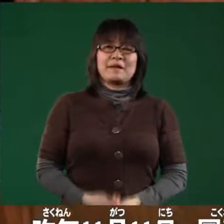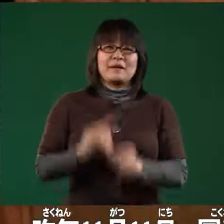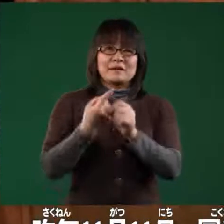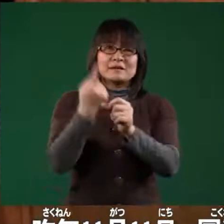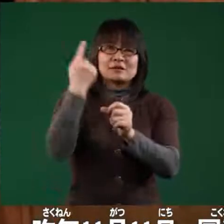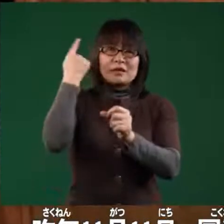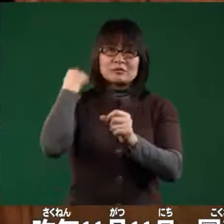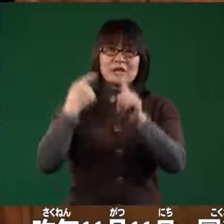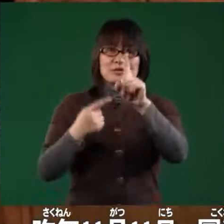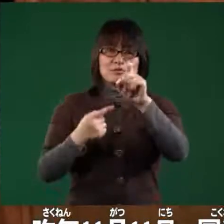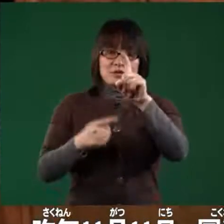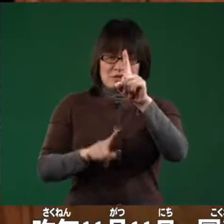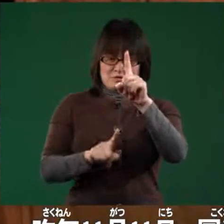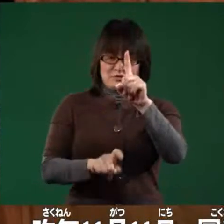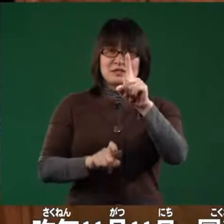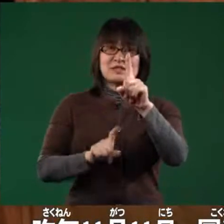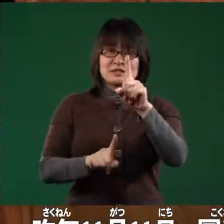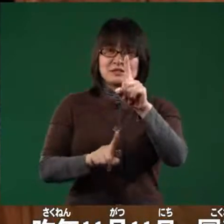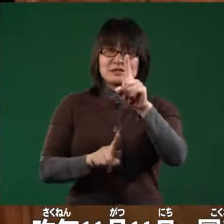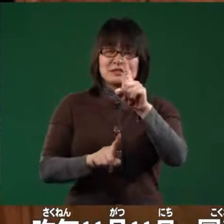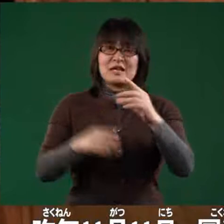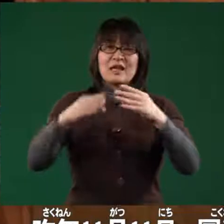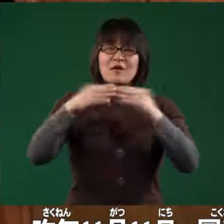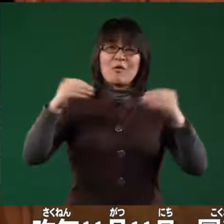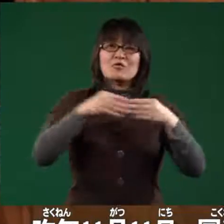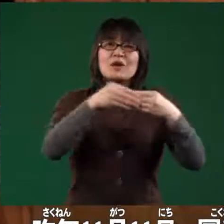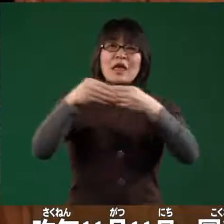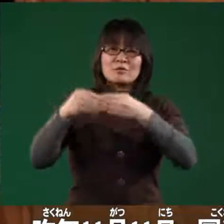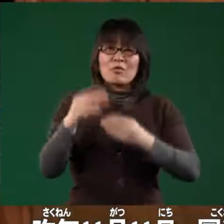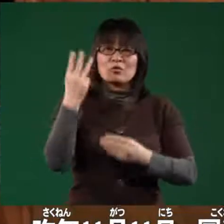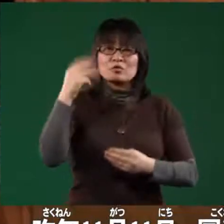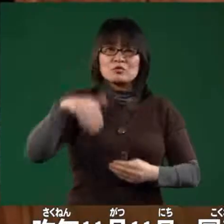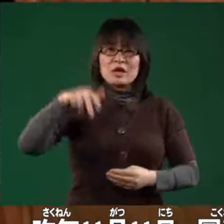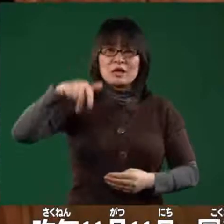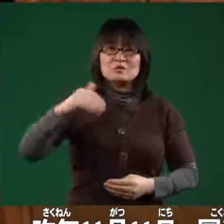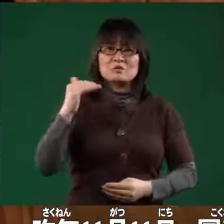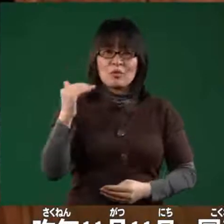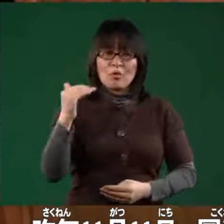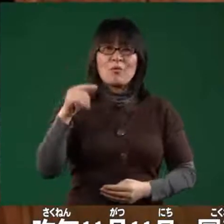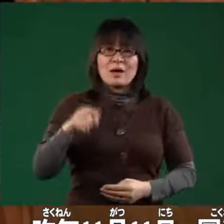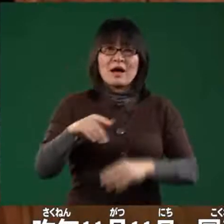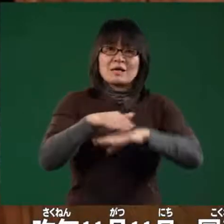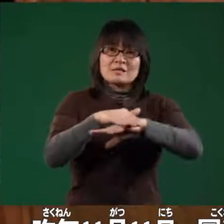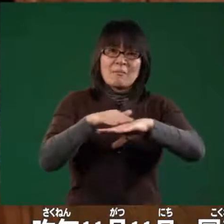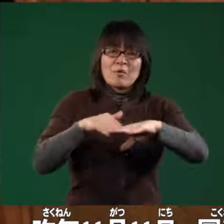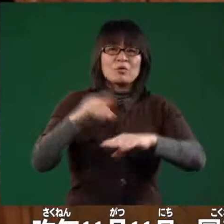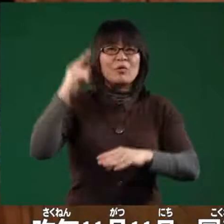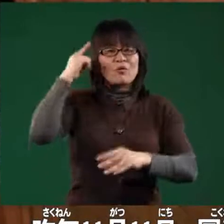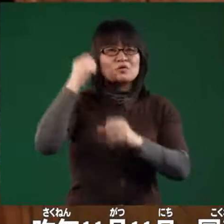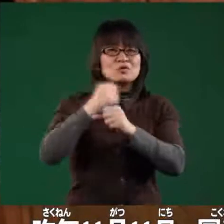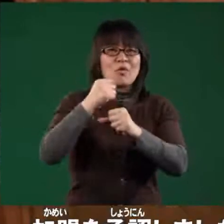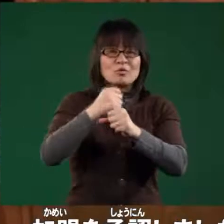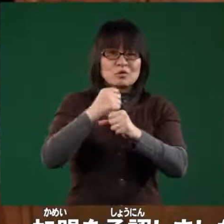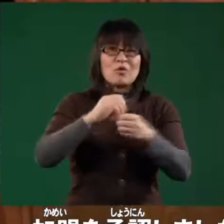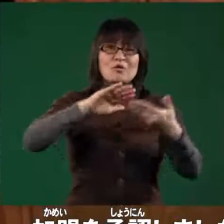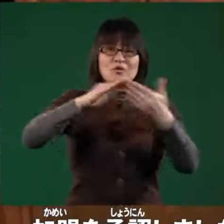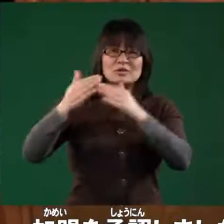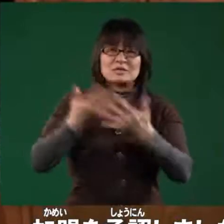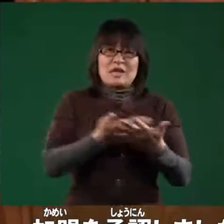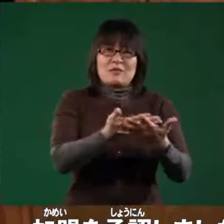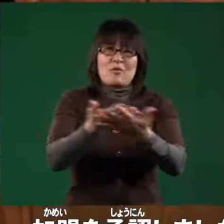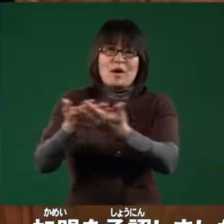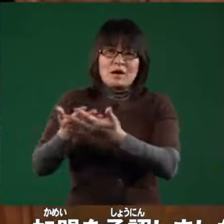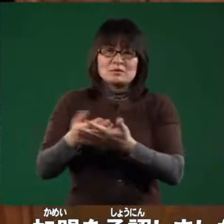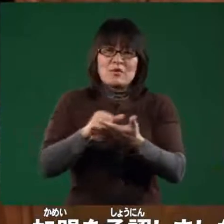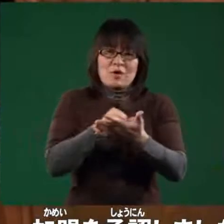昨年11月11日、国連のユネスコは札幌の創造都市ネットワークへの加盟を